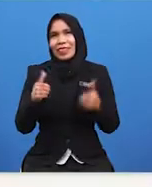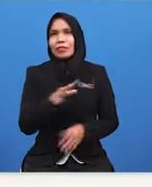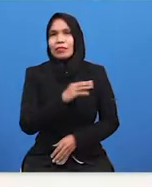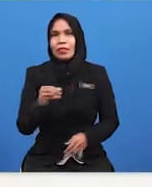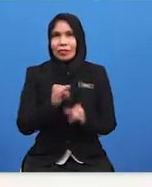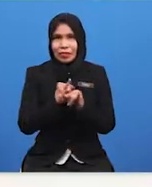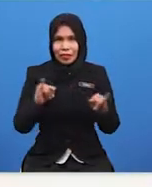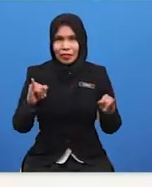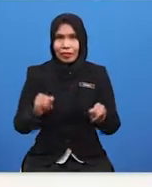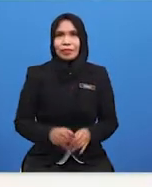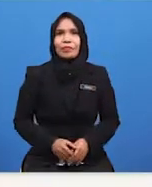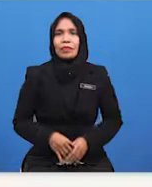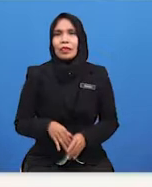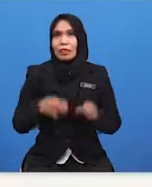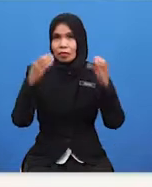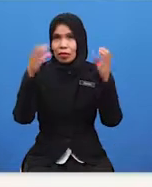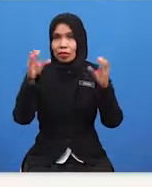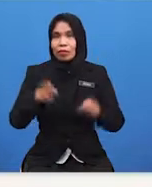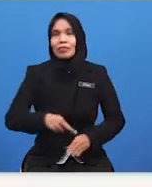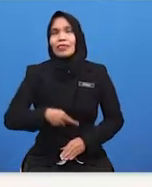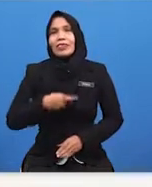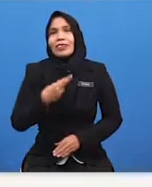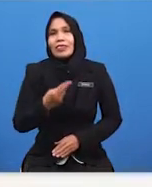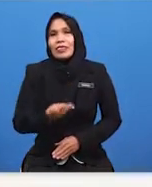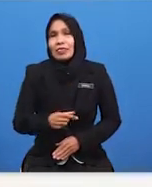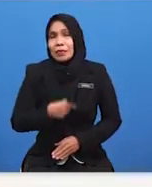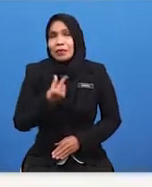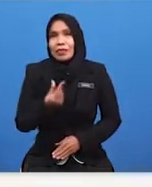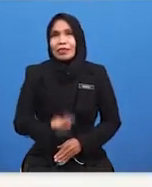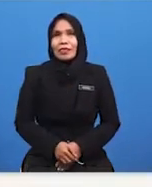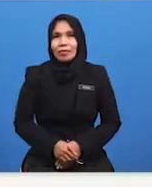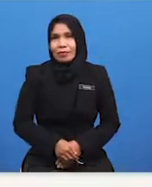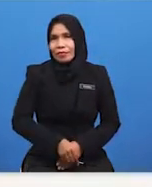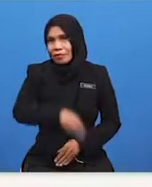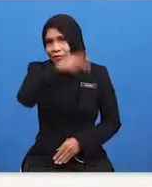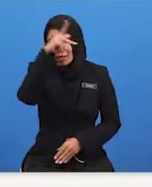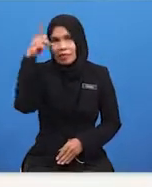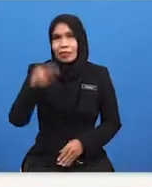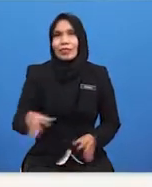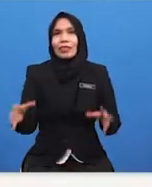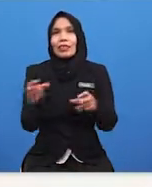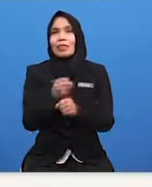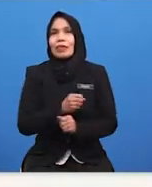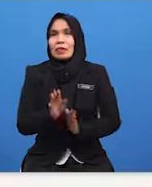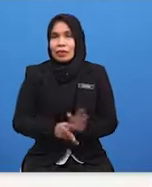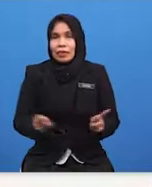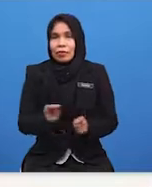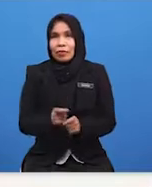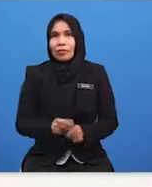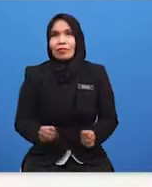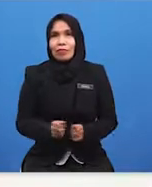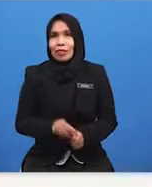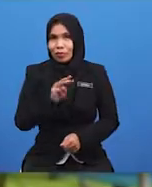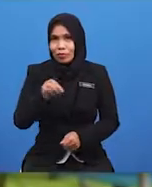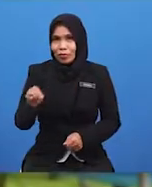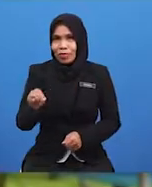chegou berasa gembira kerana Dapat Bertemu kembali bersama murid-murid dalam pelajaran